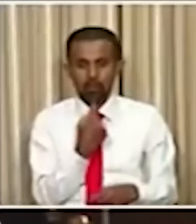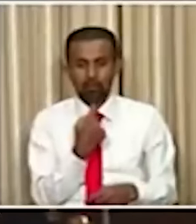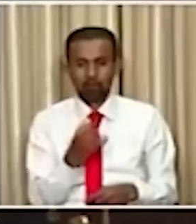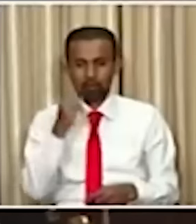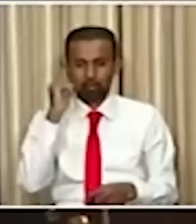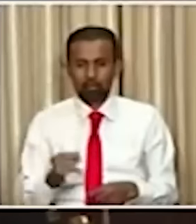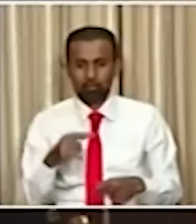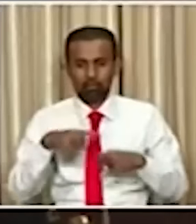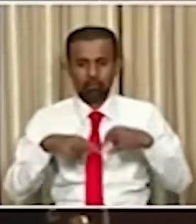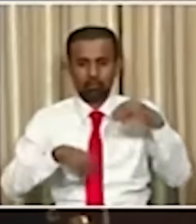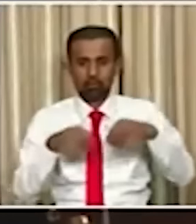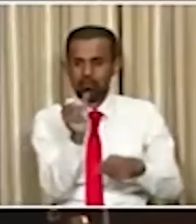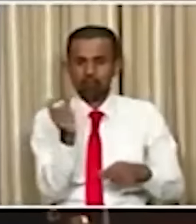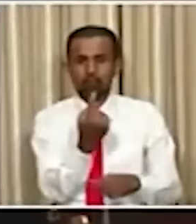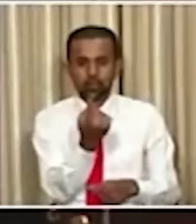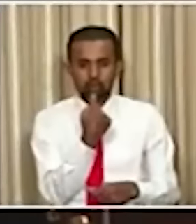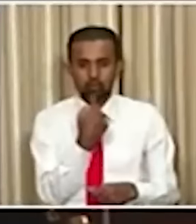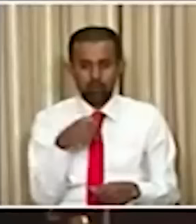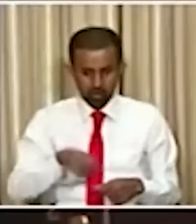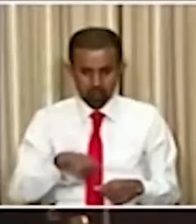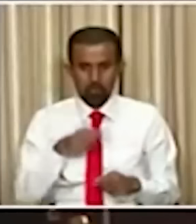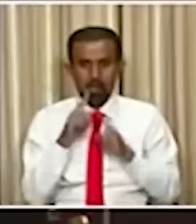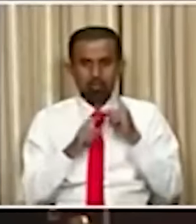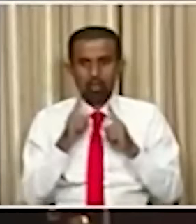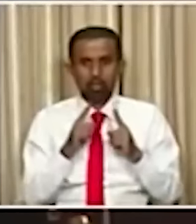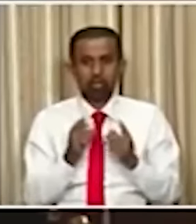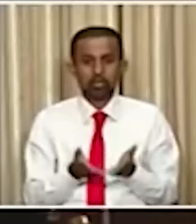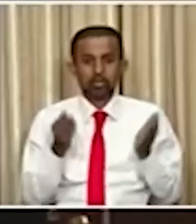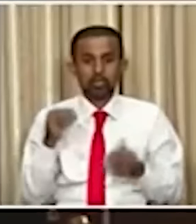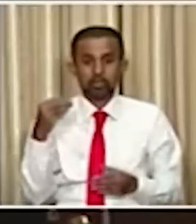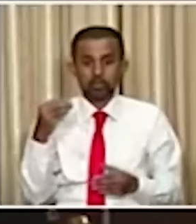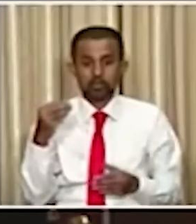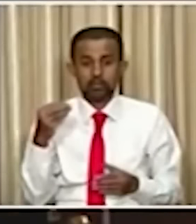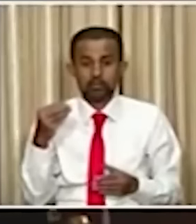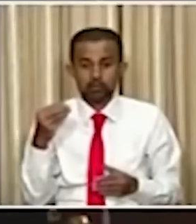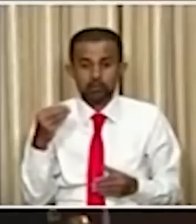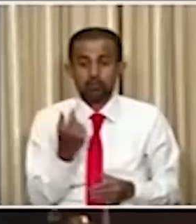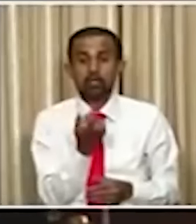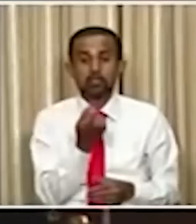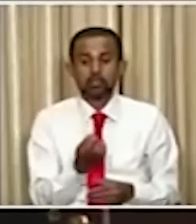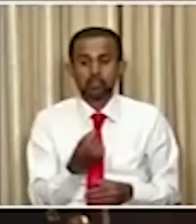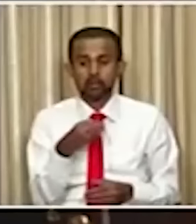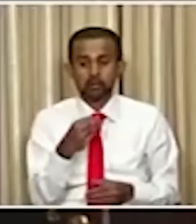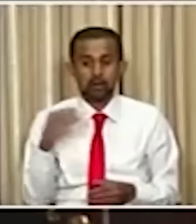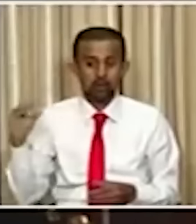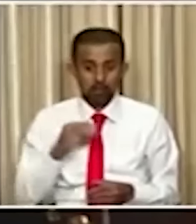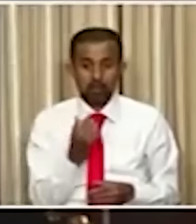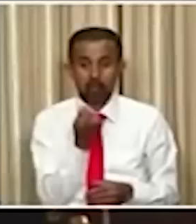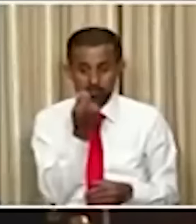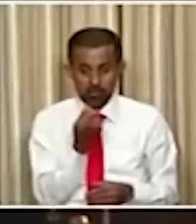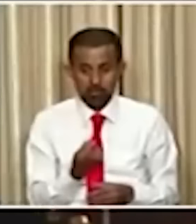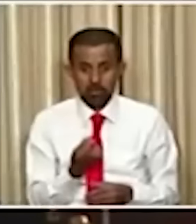Kalakani Desapalne Kirakiane Meada Katakarana Indian Kaditla in the Mudalulin Naitagata Mudalulin